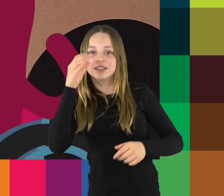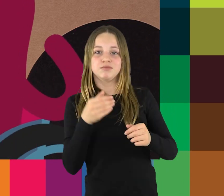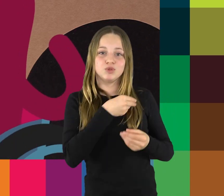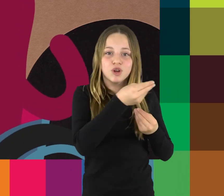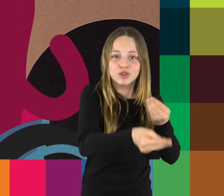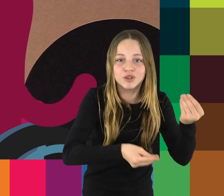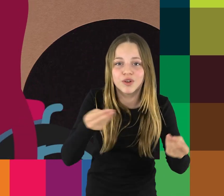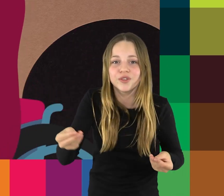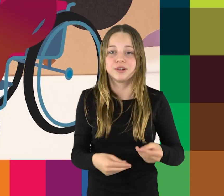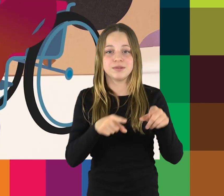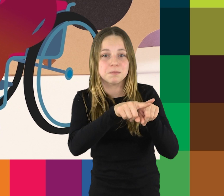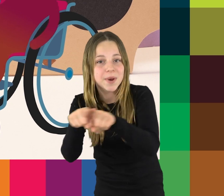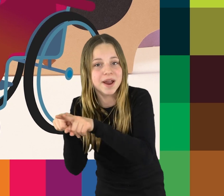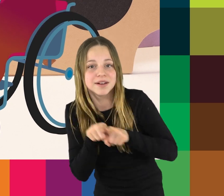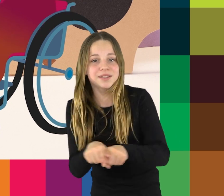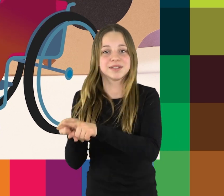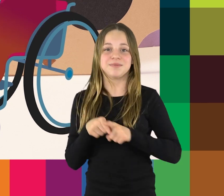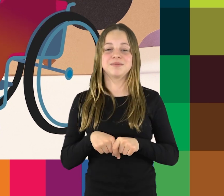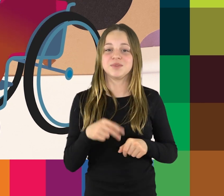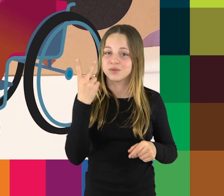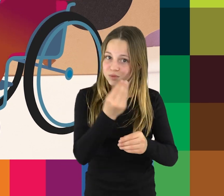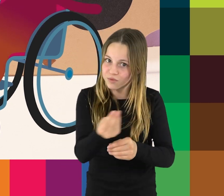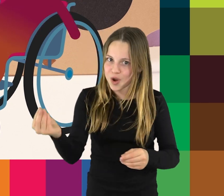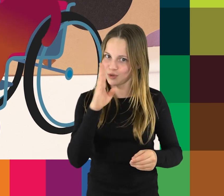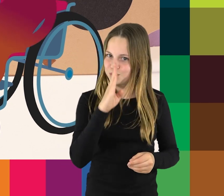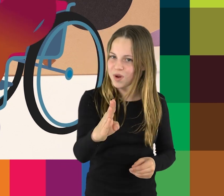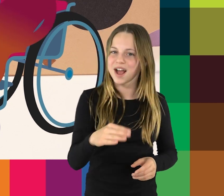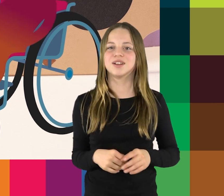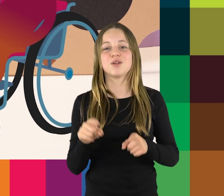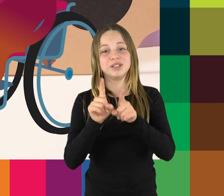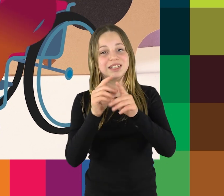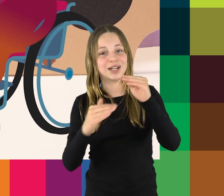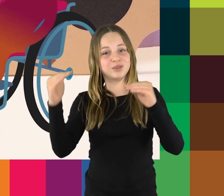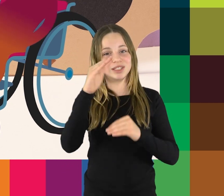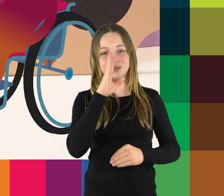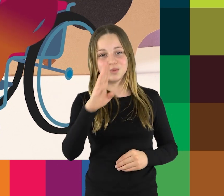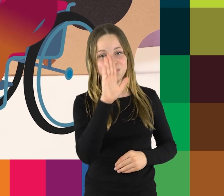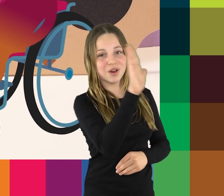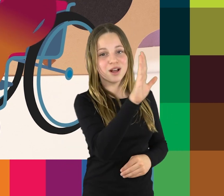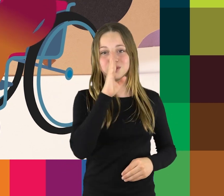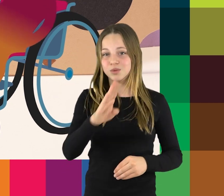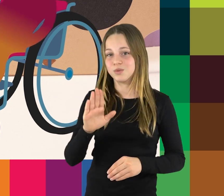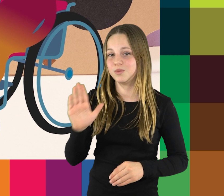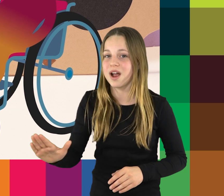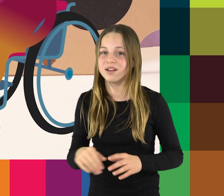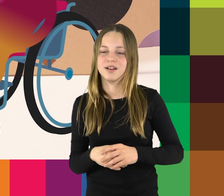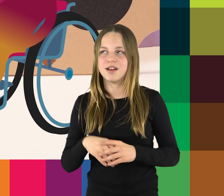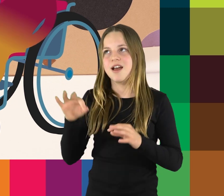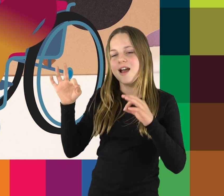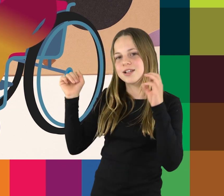à ce qui est le mieux pour nous, les enfants. Voilà pourquoi tout le monde doit connaître les droits des enfants, les adultes et les enfants.